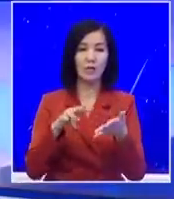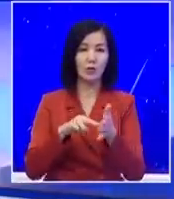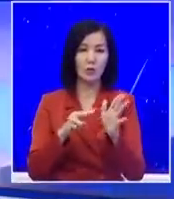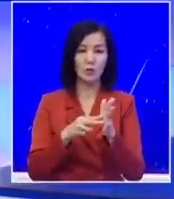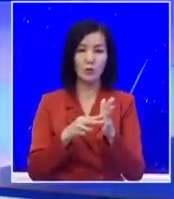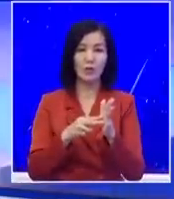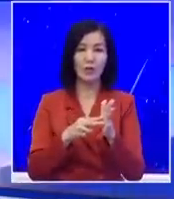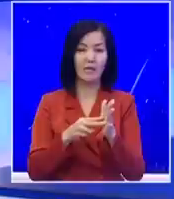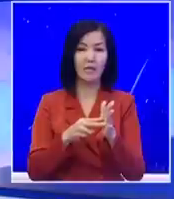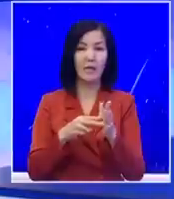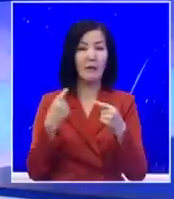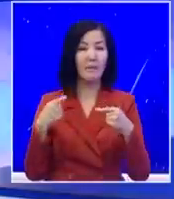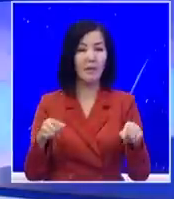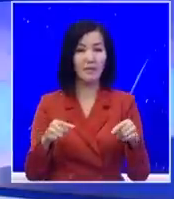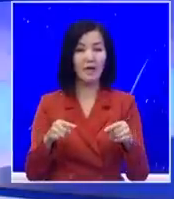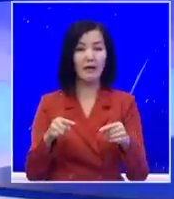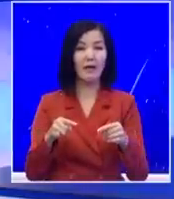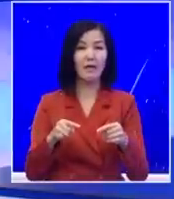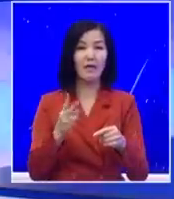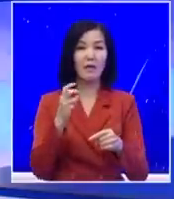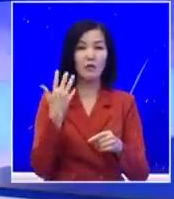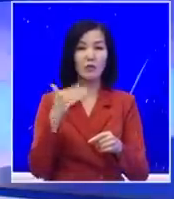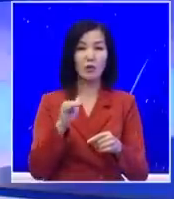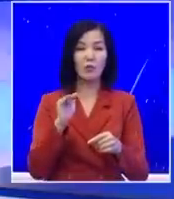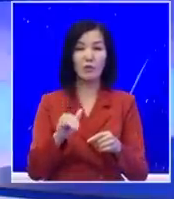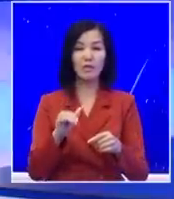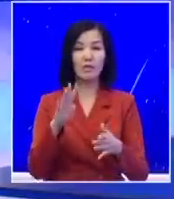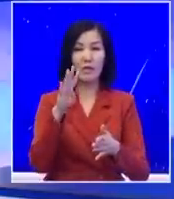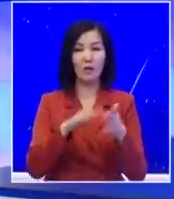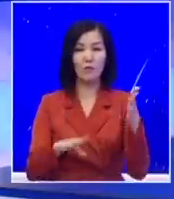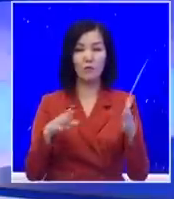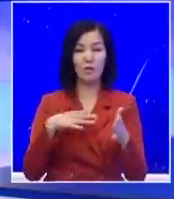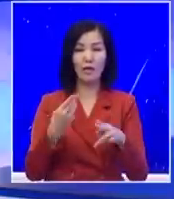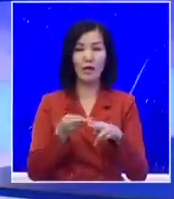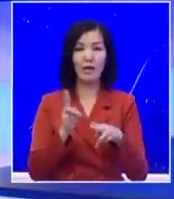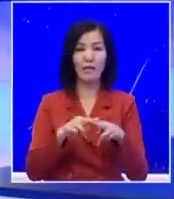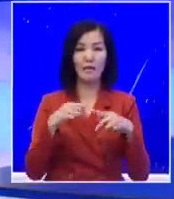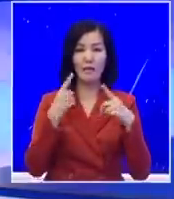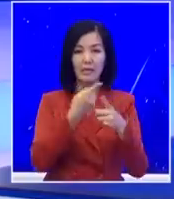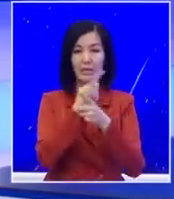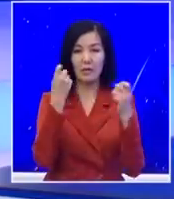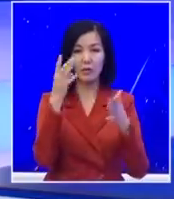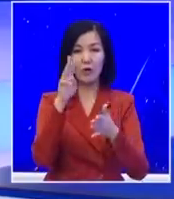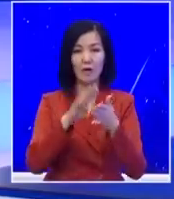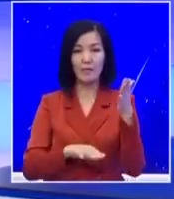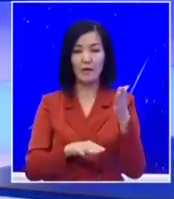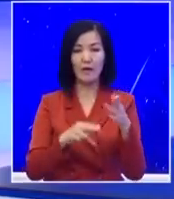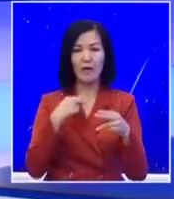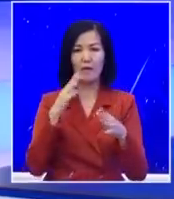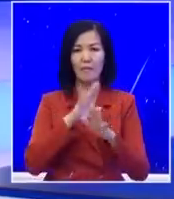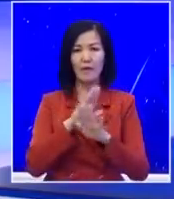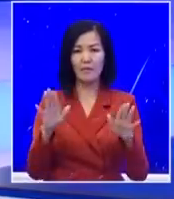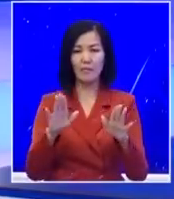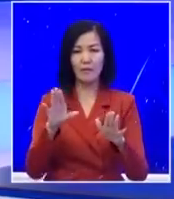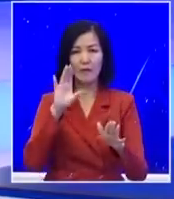тыс. Нәтижесінде 4 мекеме басшысына 250 мың теңге көлемінде айыппұл салынған. Алайда ескертумен айыппұлға мән бермей